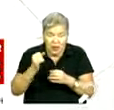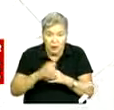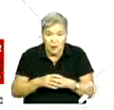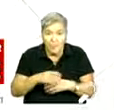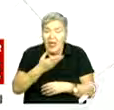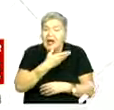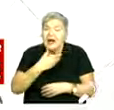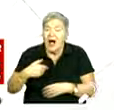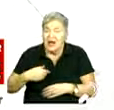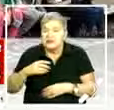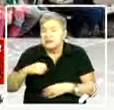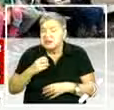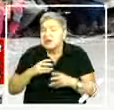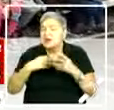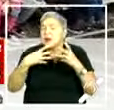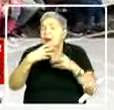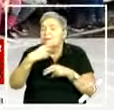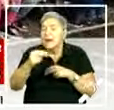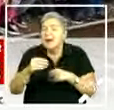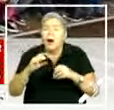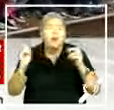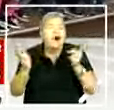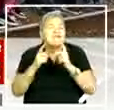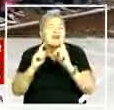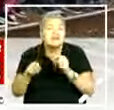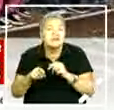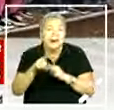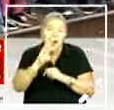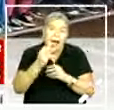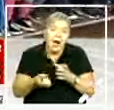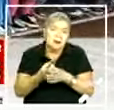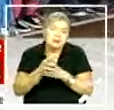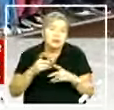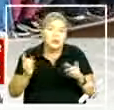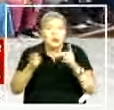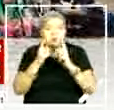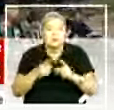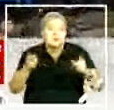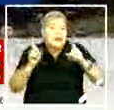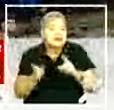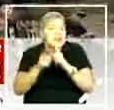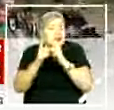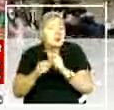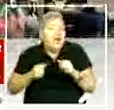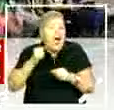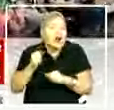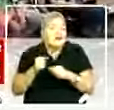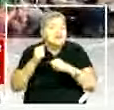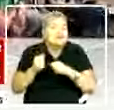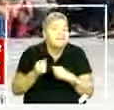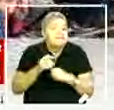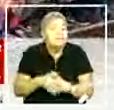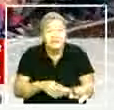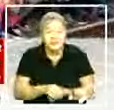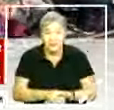mergeau la un festival au improvizat un mic spectacol chiar în fața trenurilor oprite în gară.